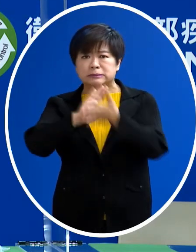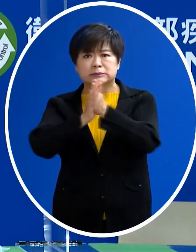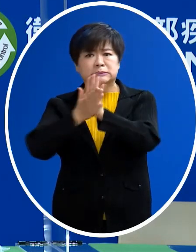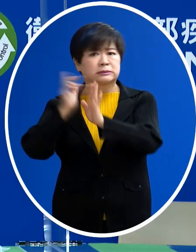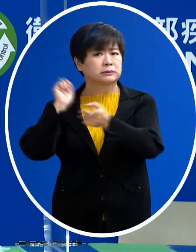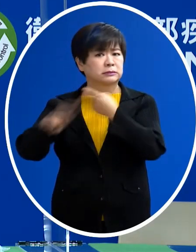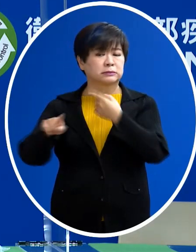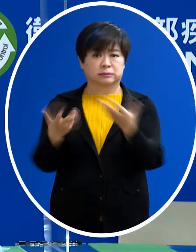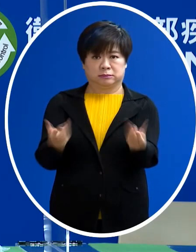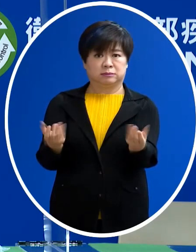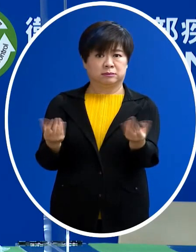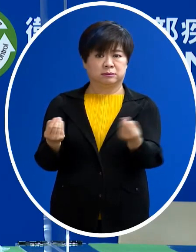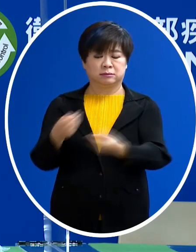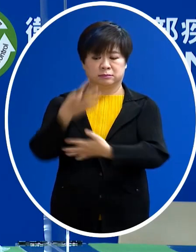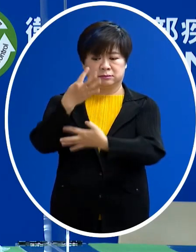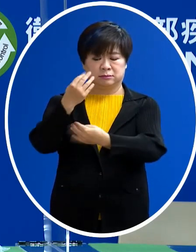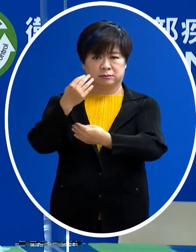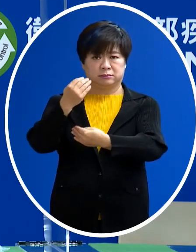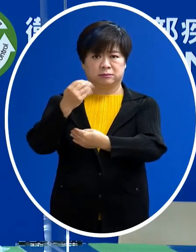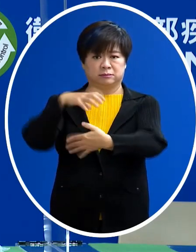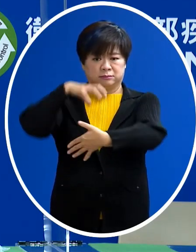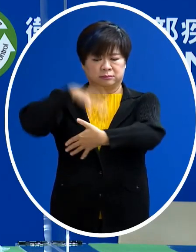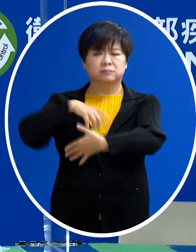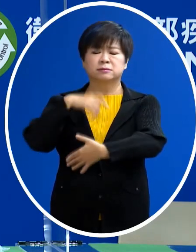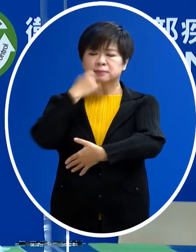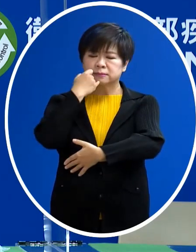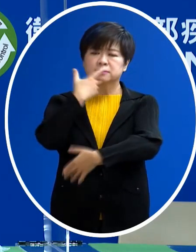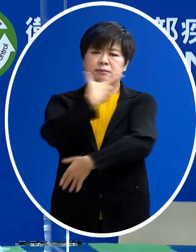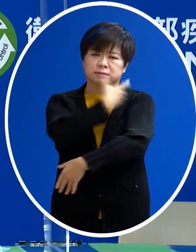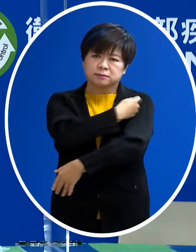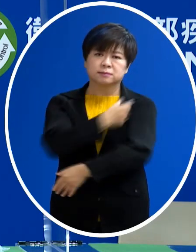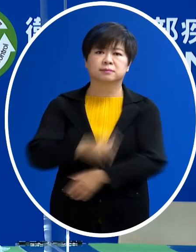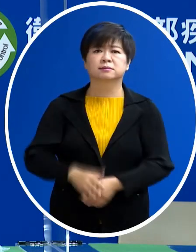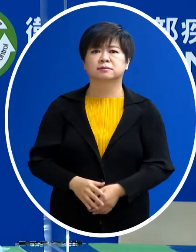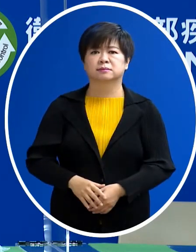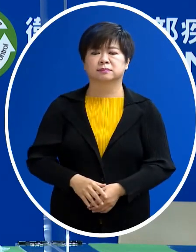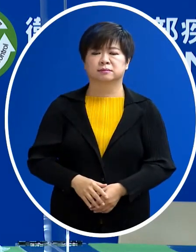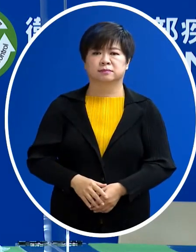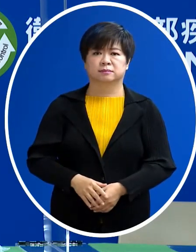不借效期，那事实上这些疫苗都是可以打的，也并没有说，